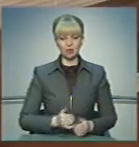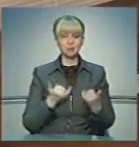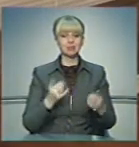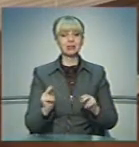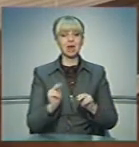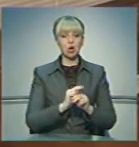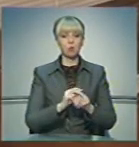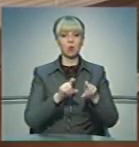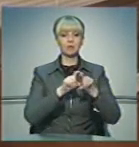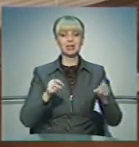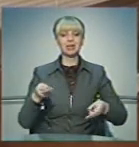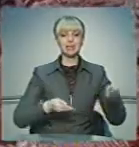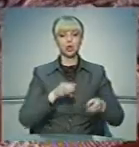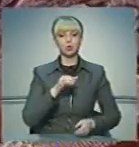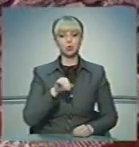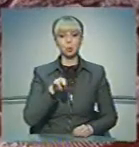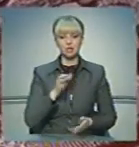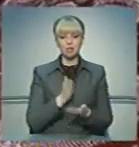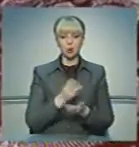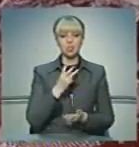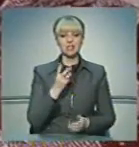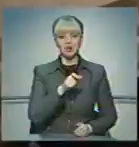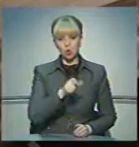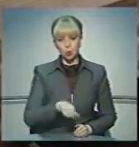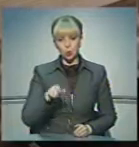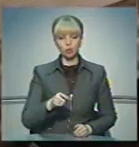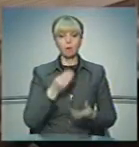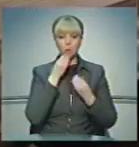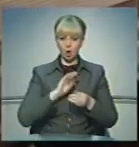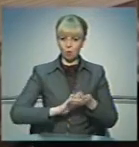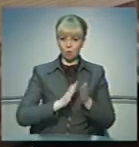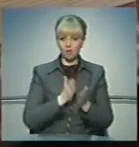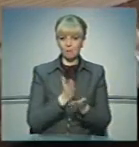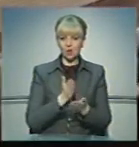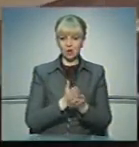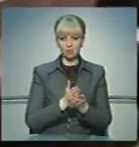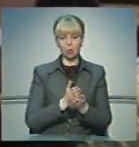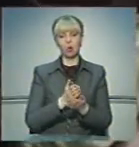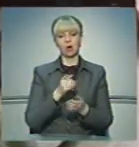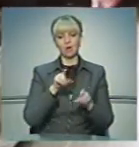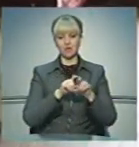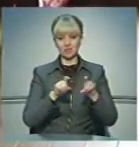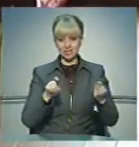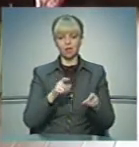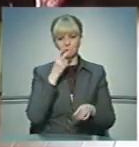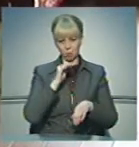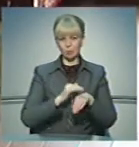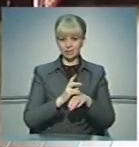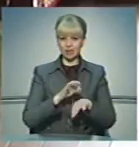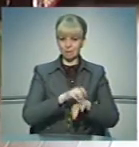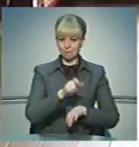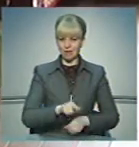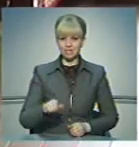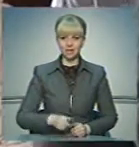на лікуванні у відділенні хірургії судин знаходяться 32 людини. Покращення умов перебування у стаціонарному відділенні помітили і